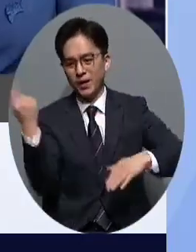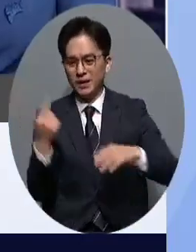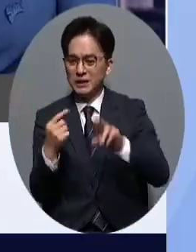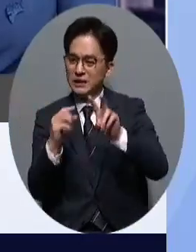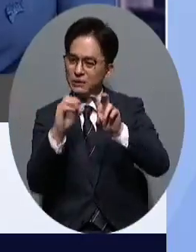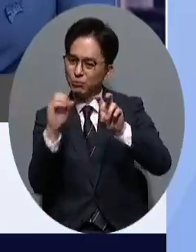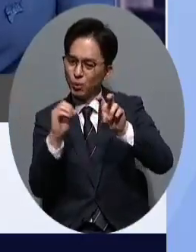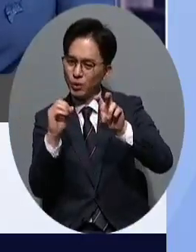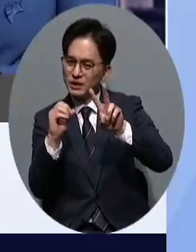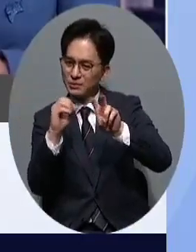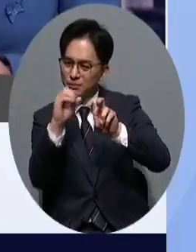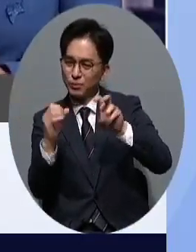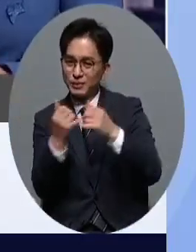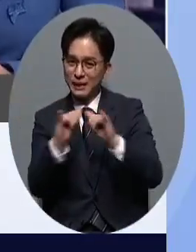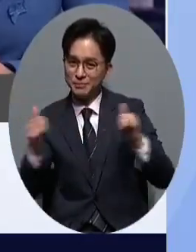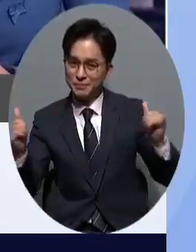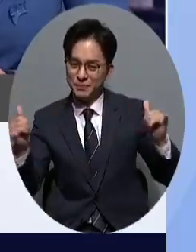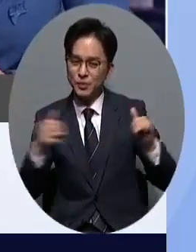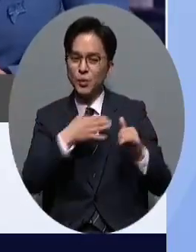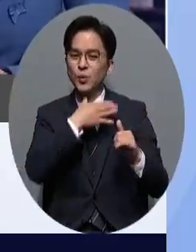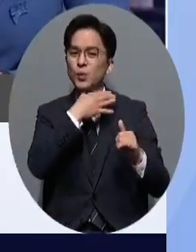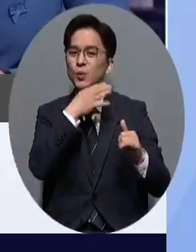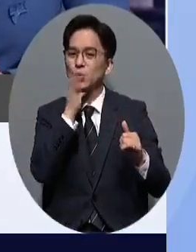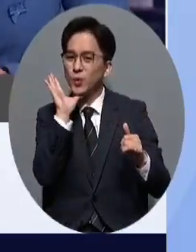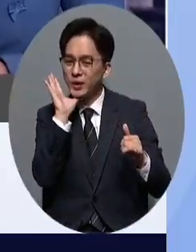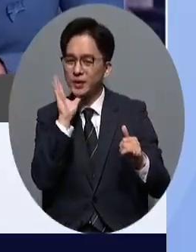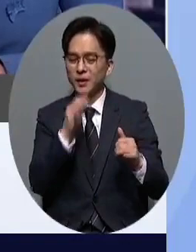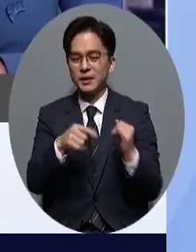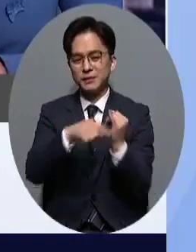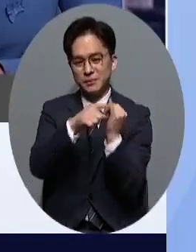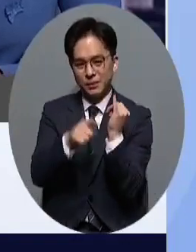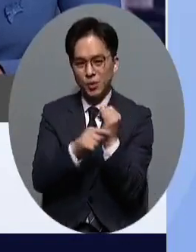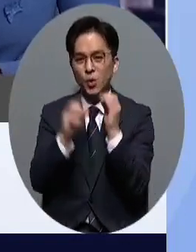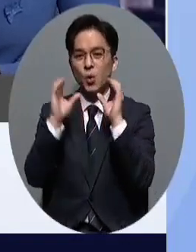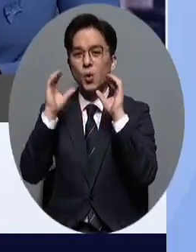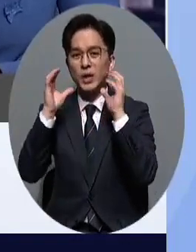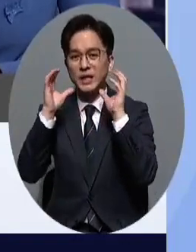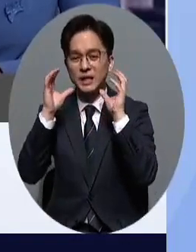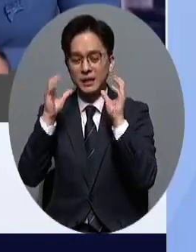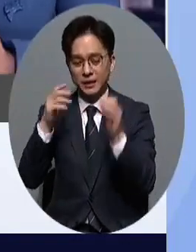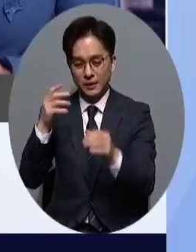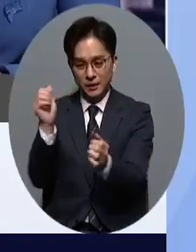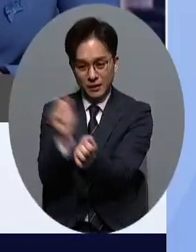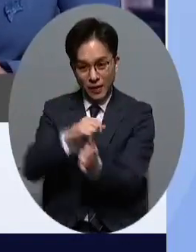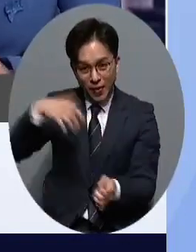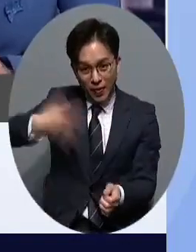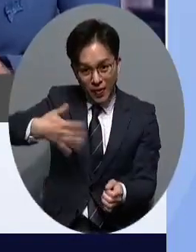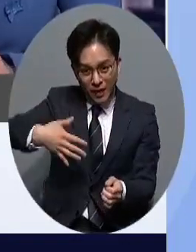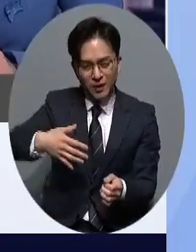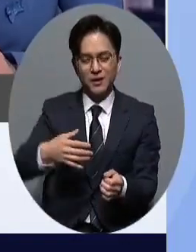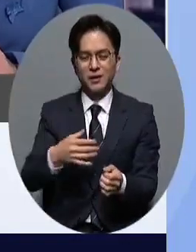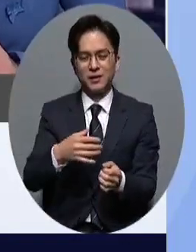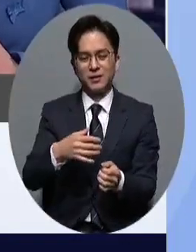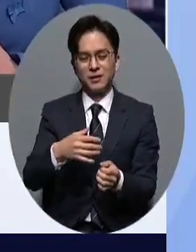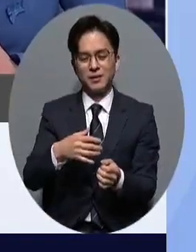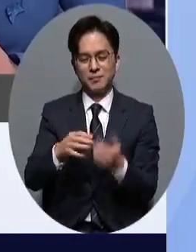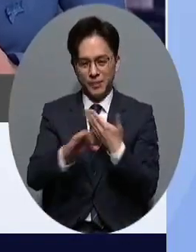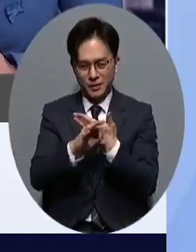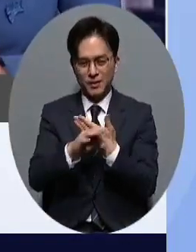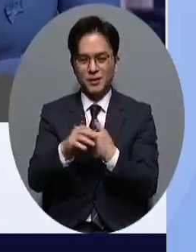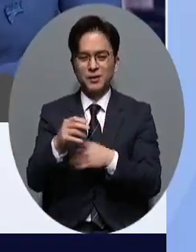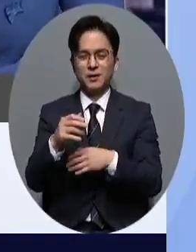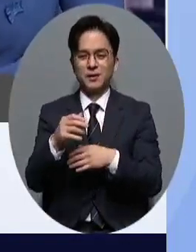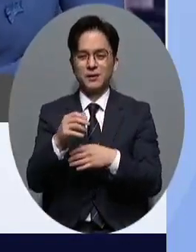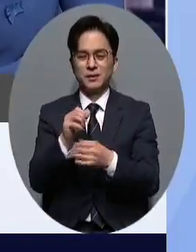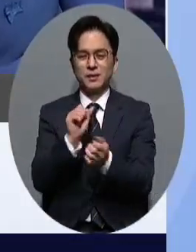의료기관이라든지 요양시설 이런 곳은 저는 아직까지는 필요한 단계고 하지만 아이들을 위해서는 어떤 아이들의 발달이나 아이들은 이미 80%